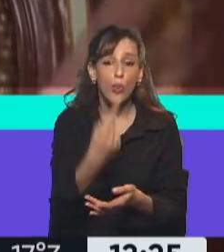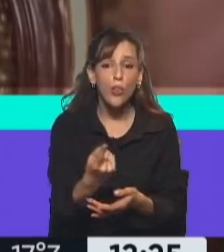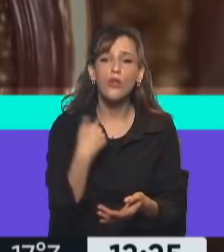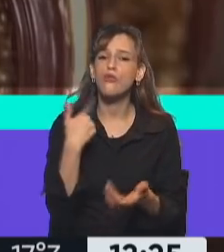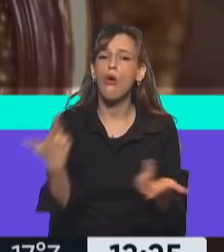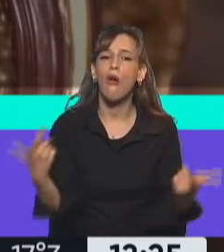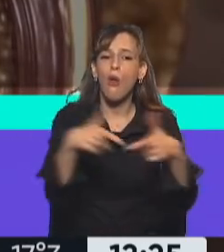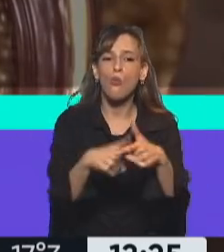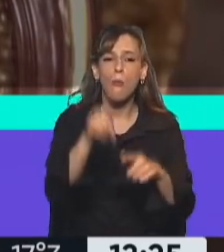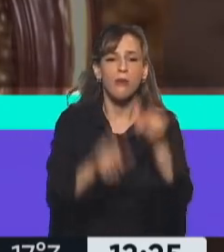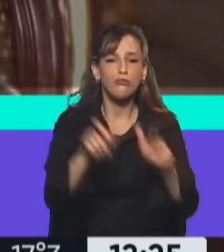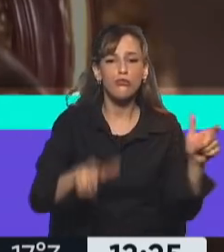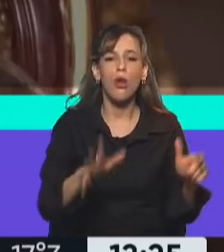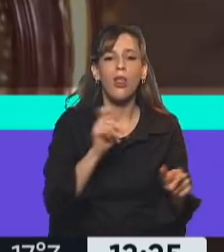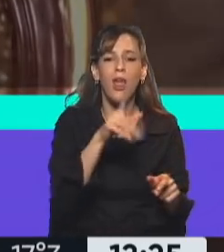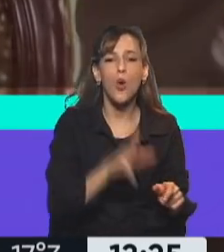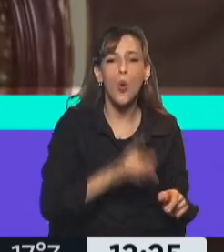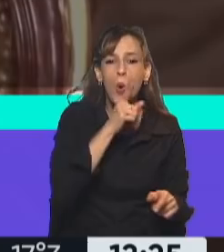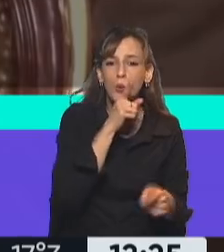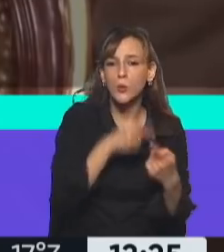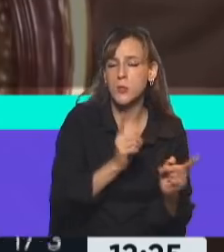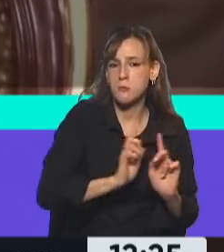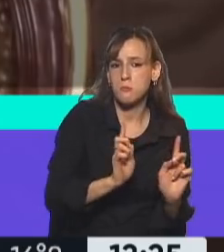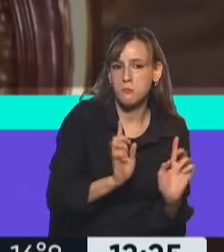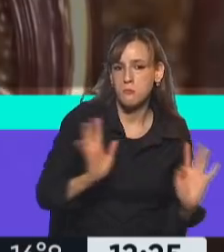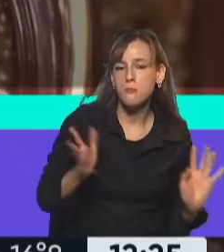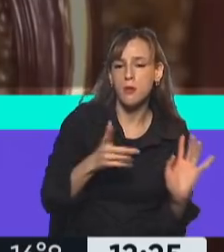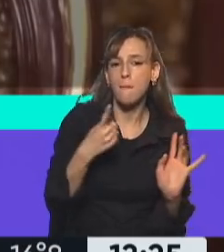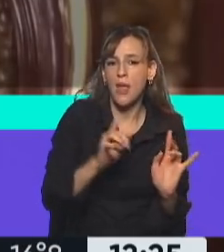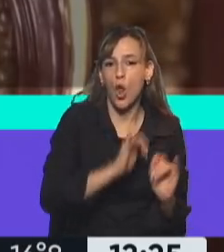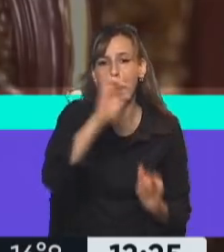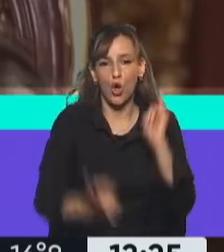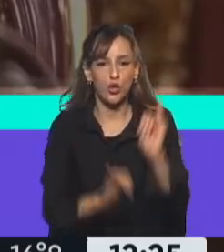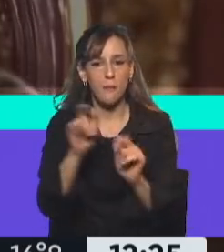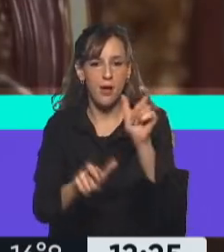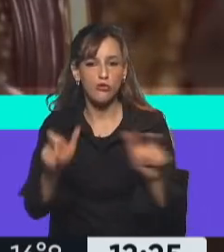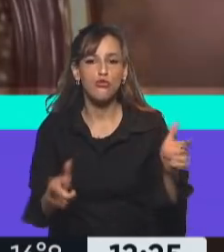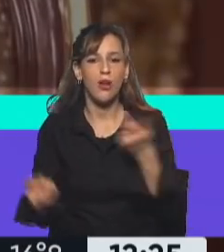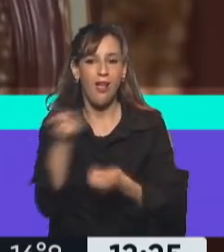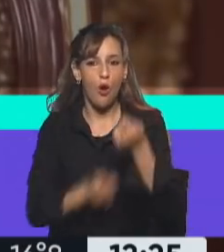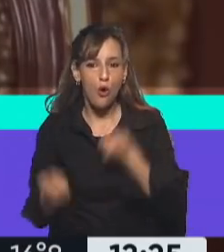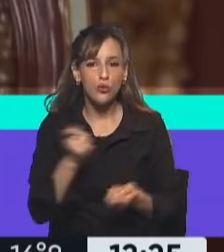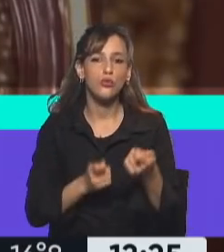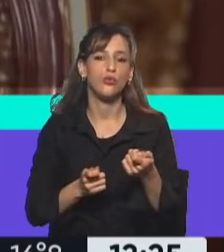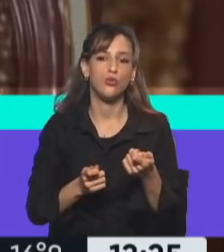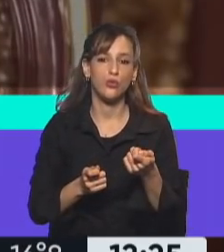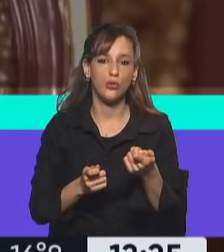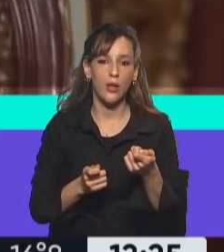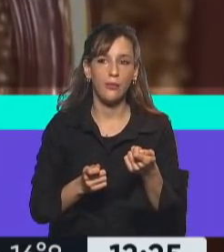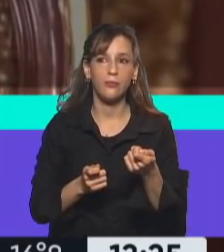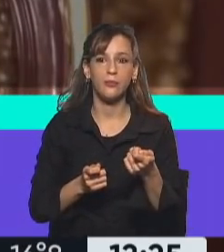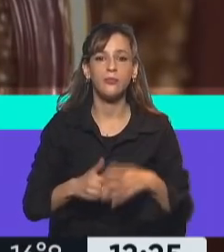прийдемо. Я пояснював цим групам, я не зустрічався з російськими групами, але з нашими групами, які ведуть там перемовини, я їм